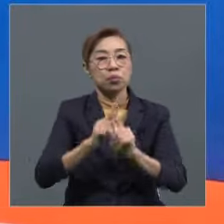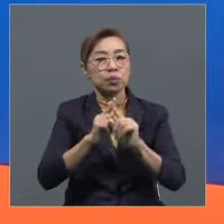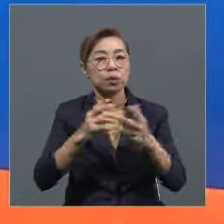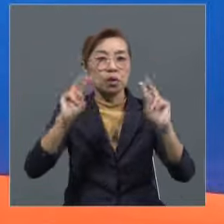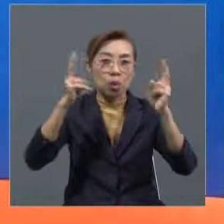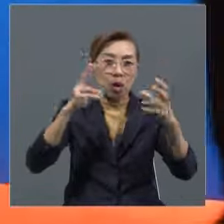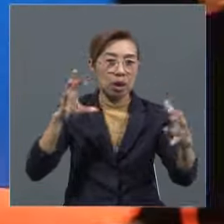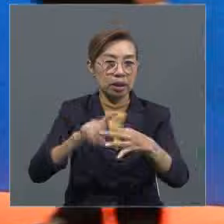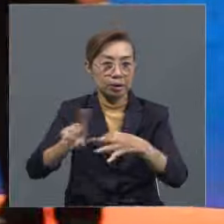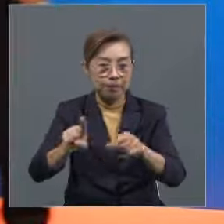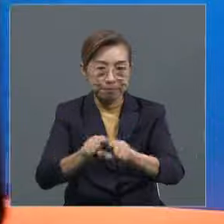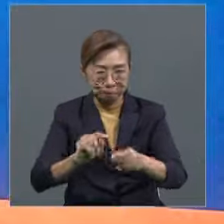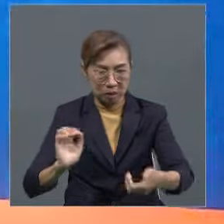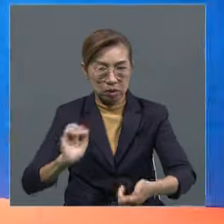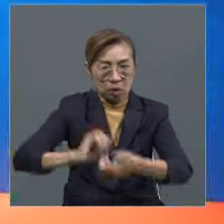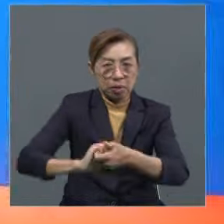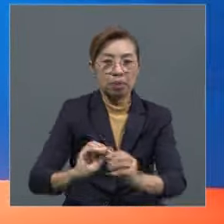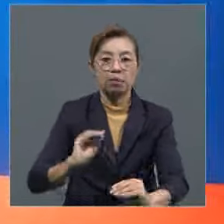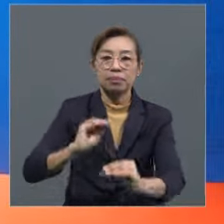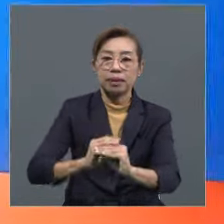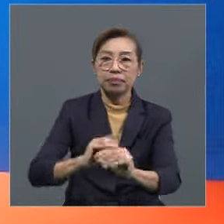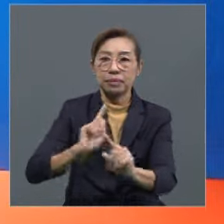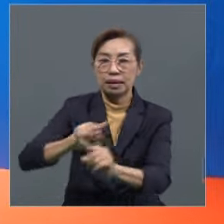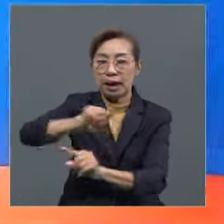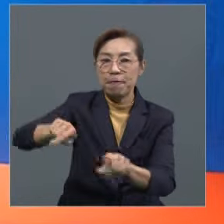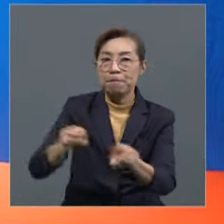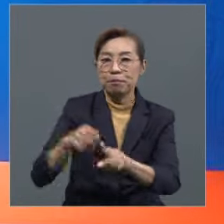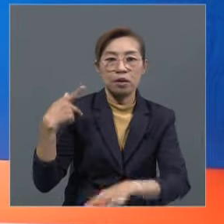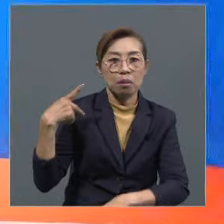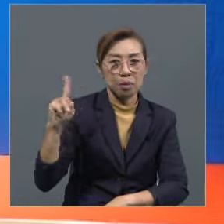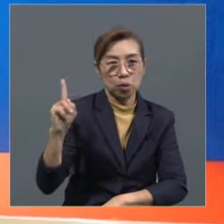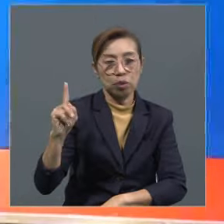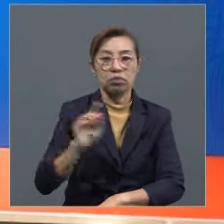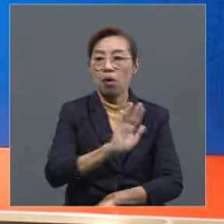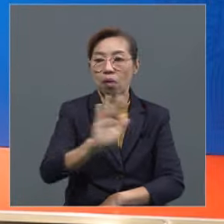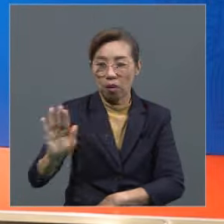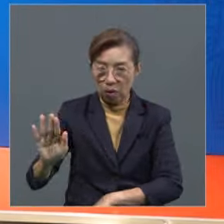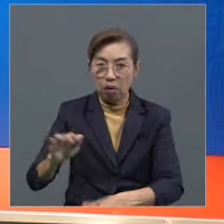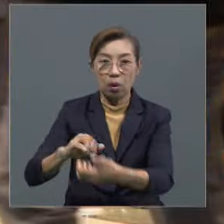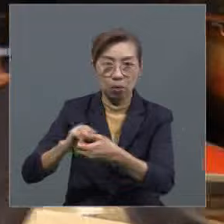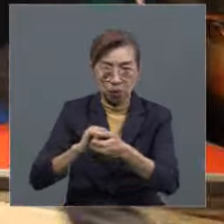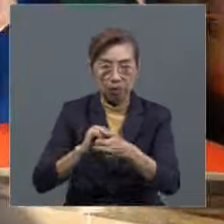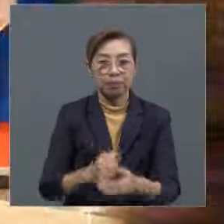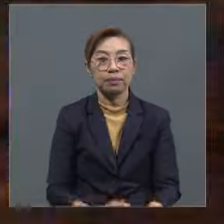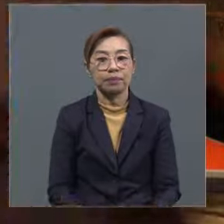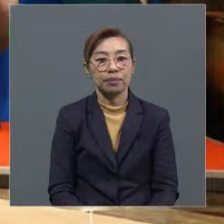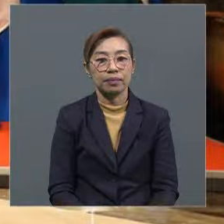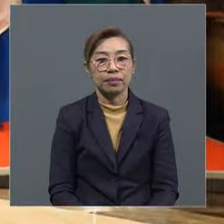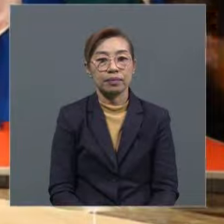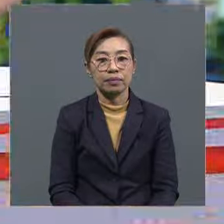อยู่กับการเพิ่มพูนความร่วมมือในประเด็นที่เป็นต่อเรื่องของผลประโยชน์ร่วมกันของทั้ง 3ประเทศครับ